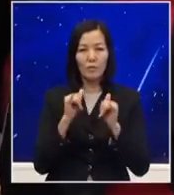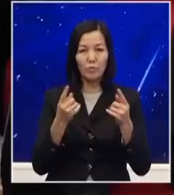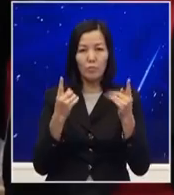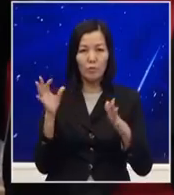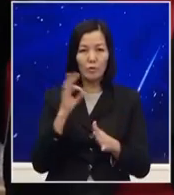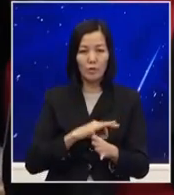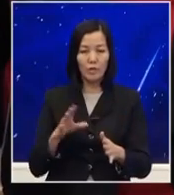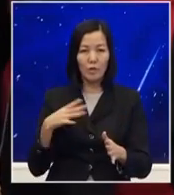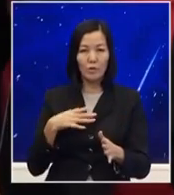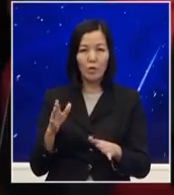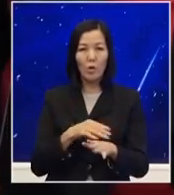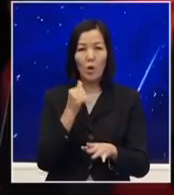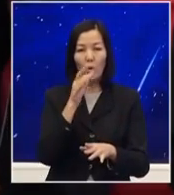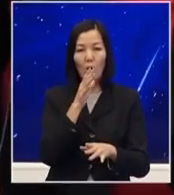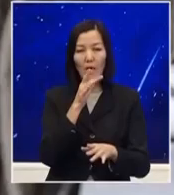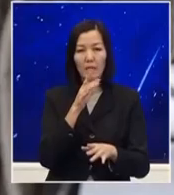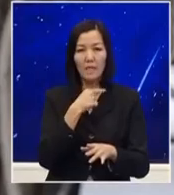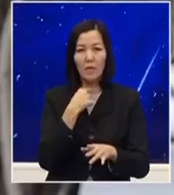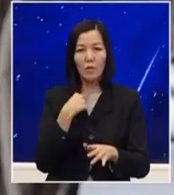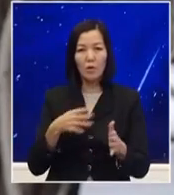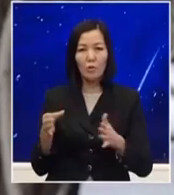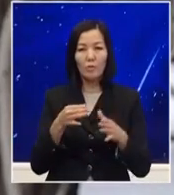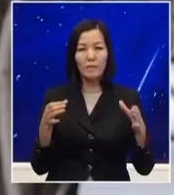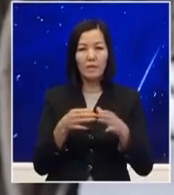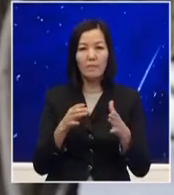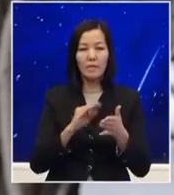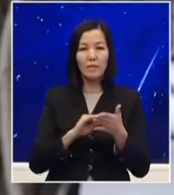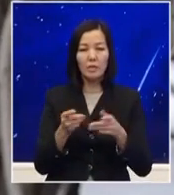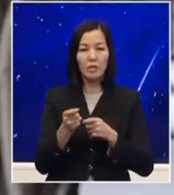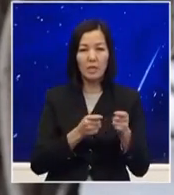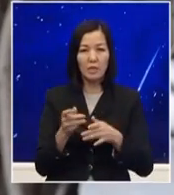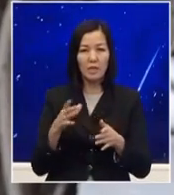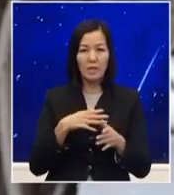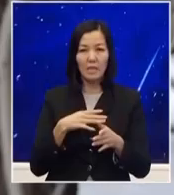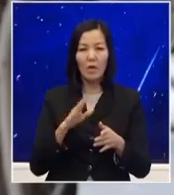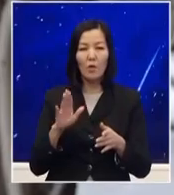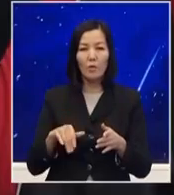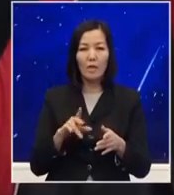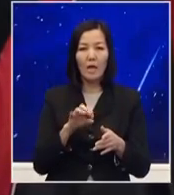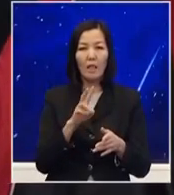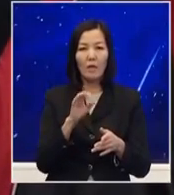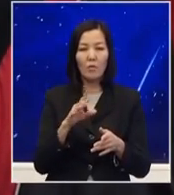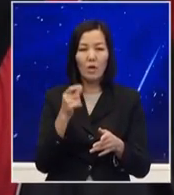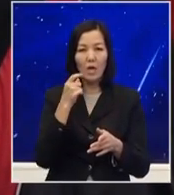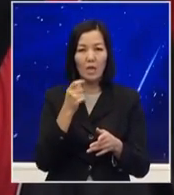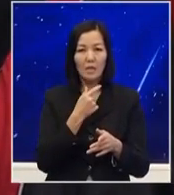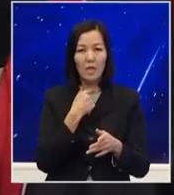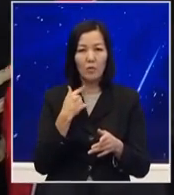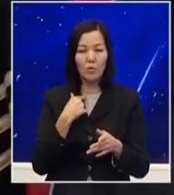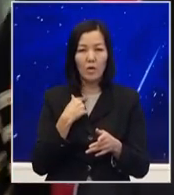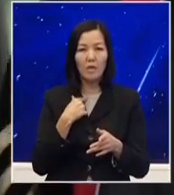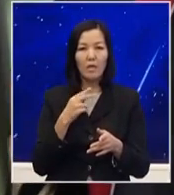өз үлестерін қосады. Болат ұзақ жыл бойы Талдықорған облыстық партия комитетіне жетекшілік етті. Мұнымен қоса Алагөл хан